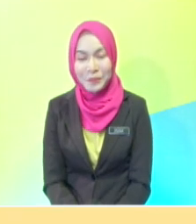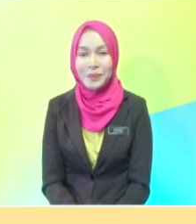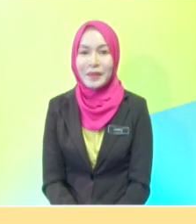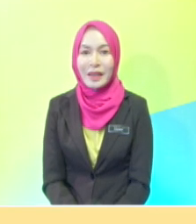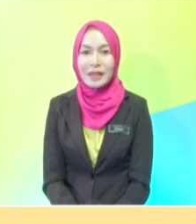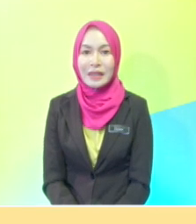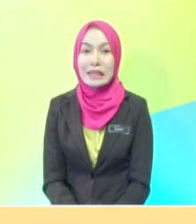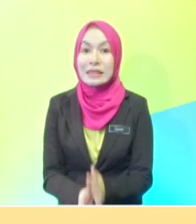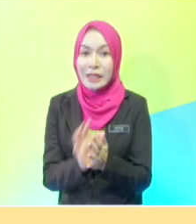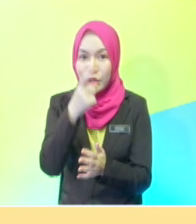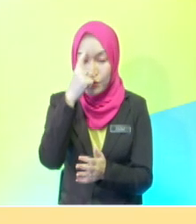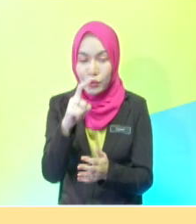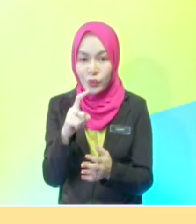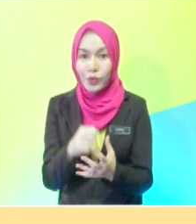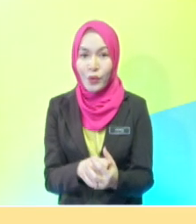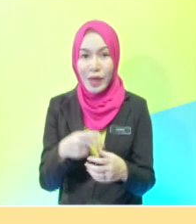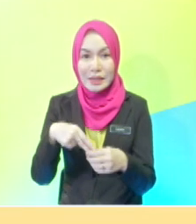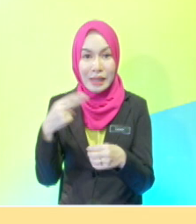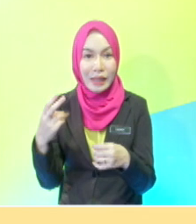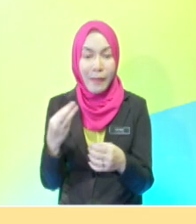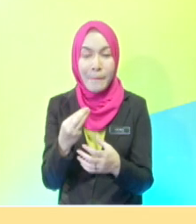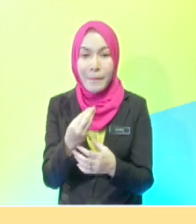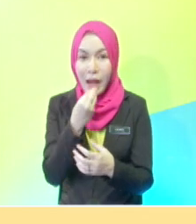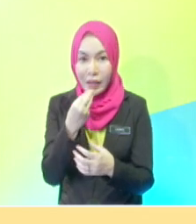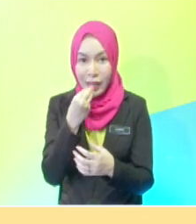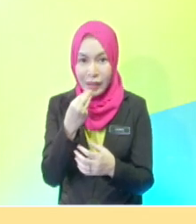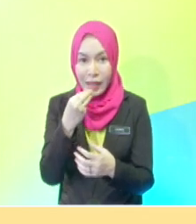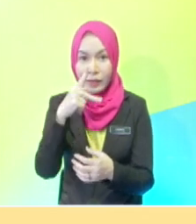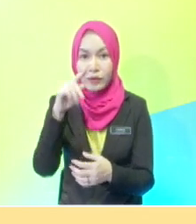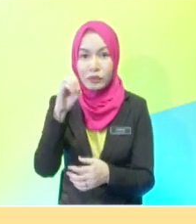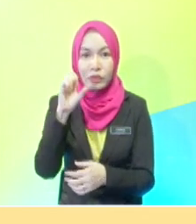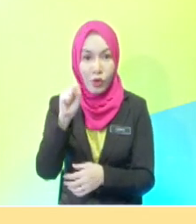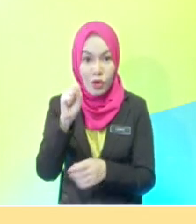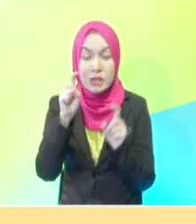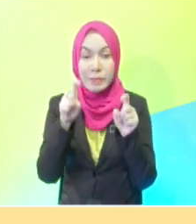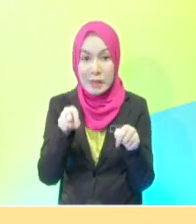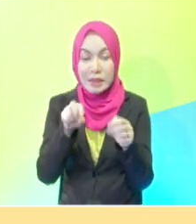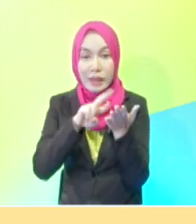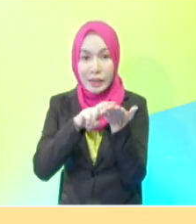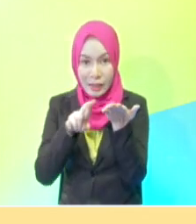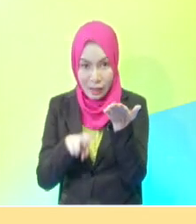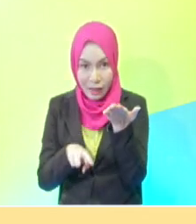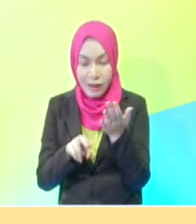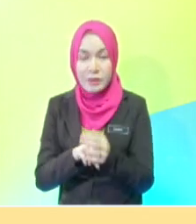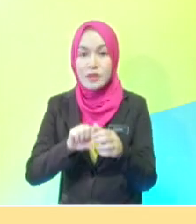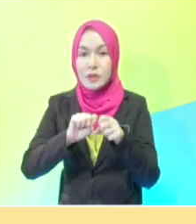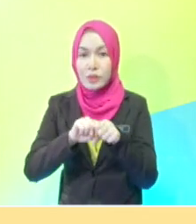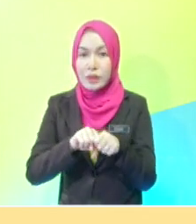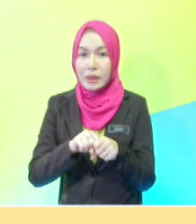cost nak menghasilkan makanan menjadi lebih rendang Kenapa lebih rendah sebab bila kita gunakan tanaman